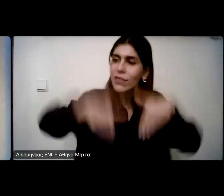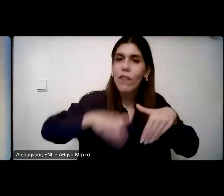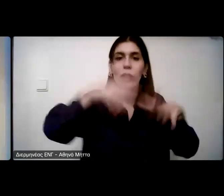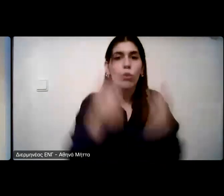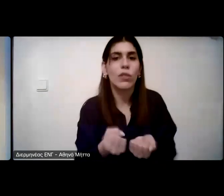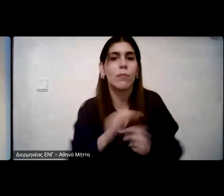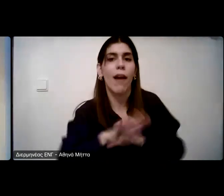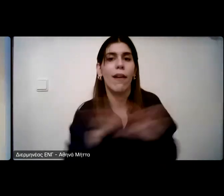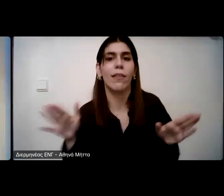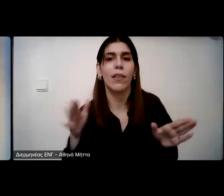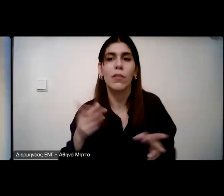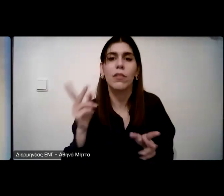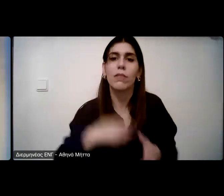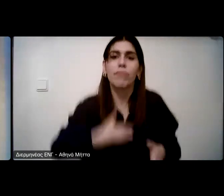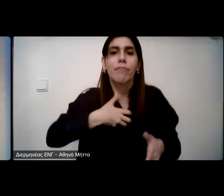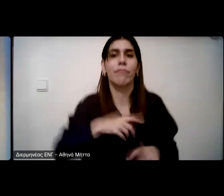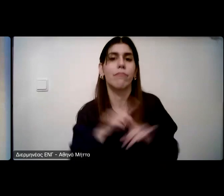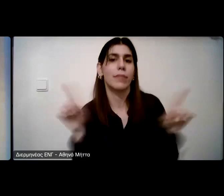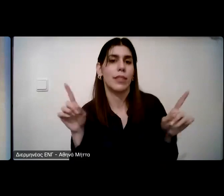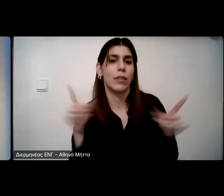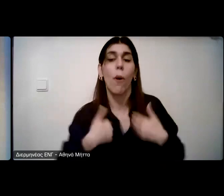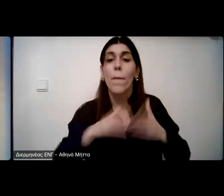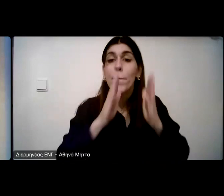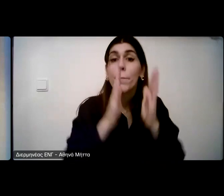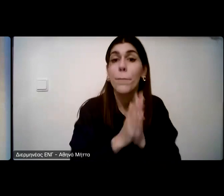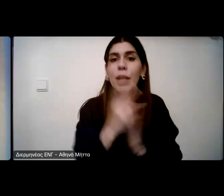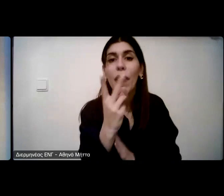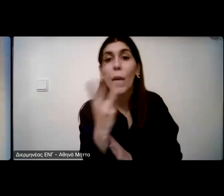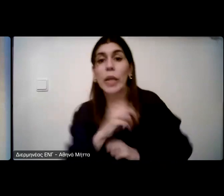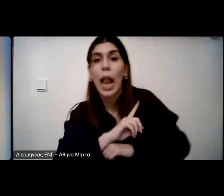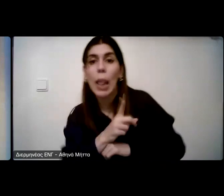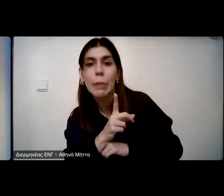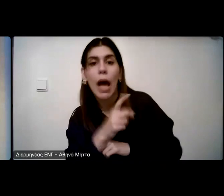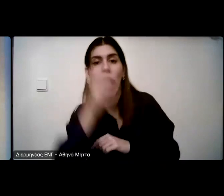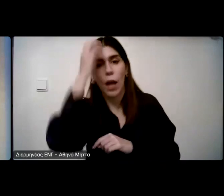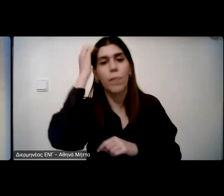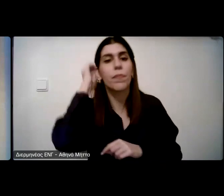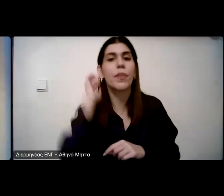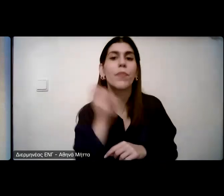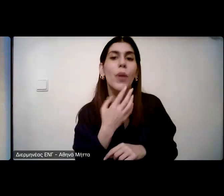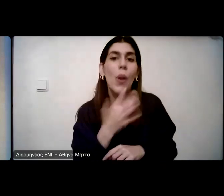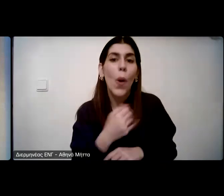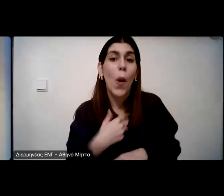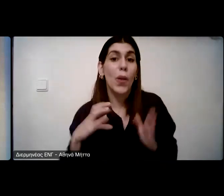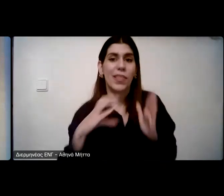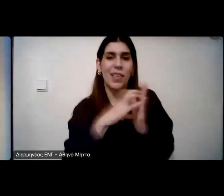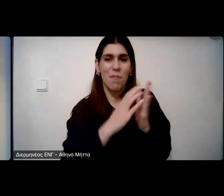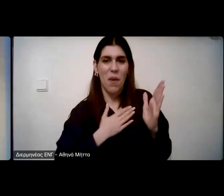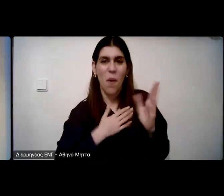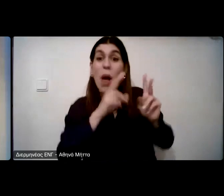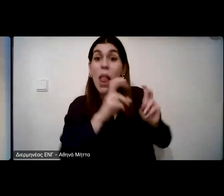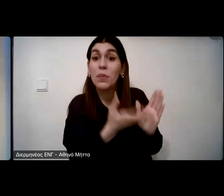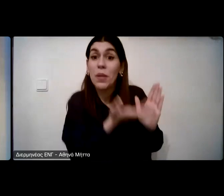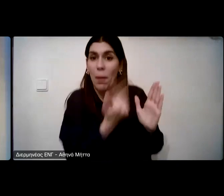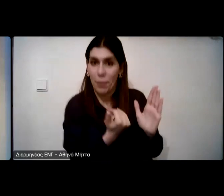σας παρακαλέσω για 2 ή 3 λεπτά νοτής, γιατί εκνηδιάζομαι, έχω ένα κείμενο που δεν το έχω ελέγξει και θα προσπαθήσω να το